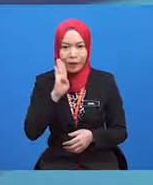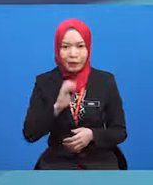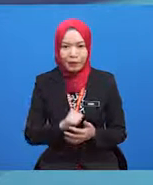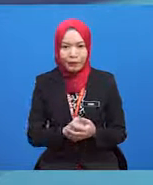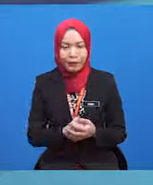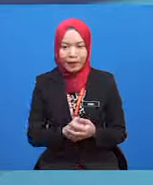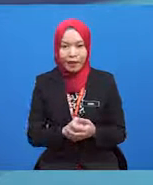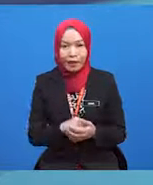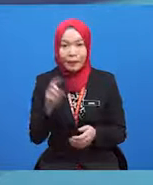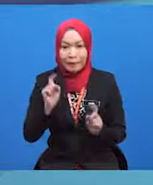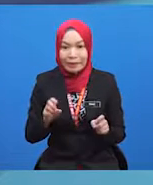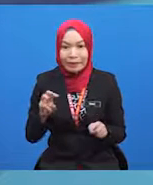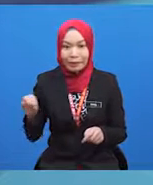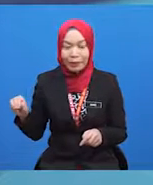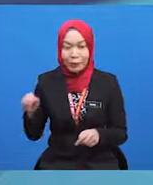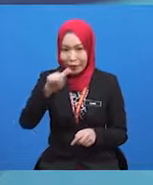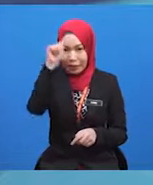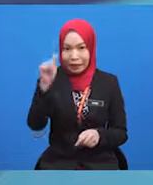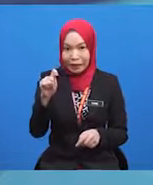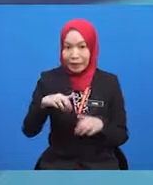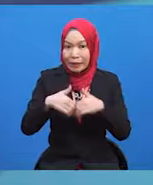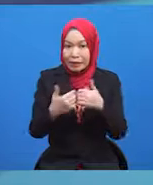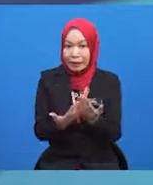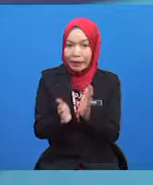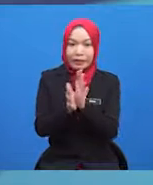Mesti murid-murid tertanya-tanya bagaimana ianya boleh berlaku.